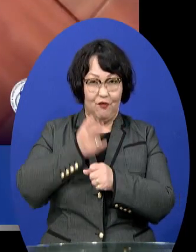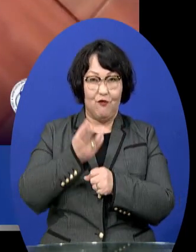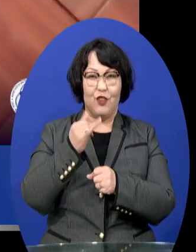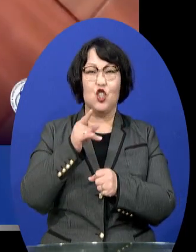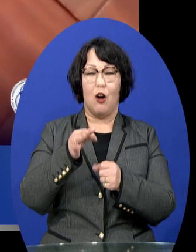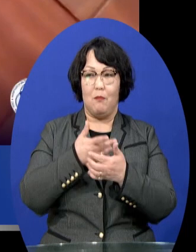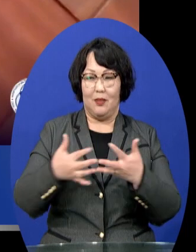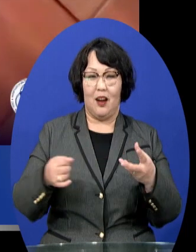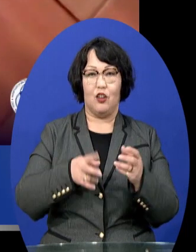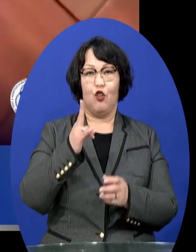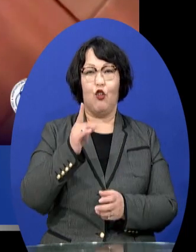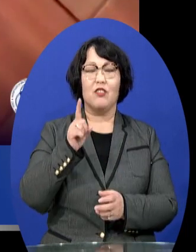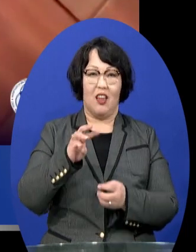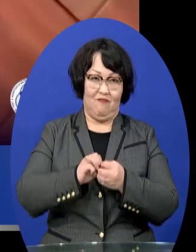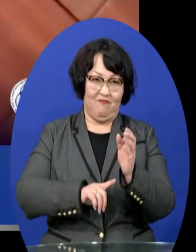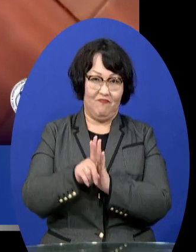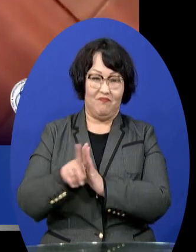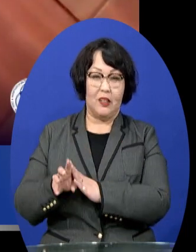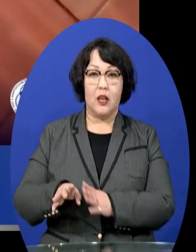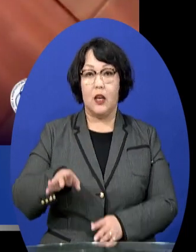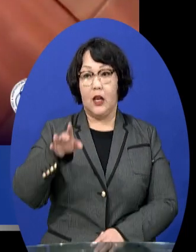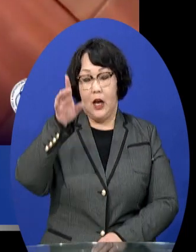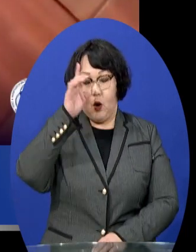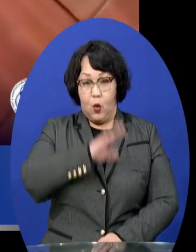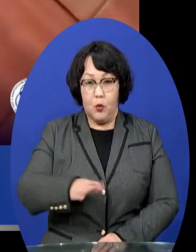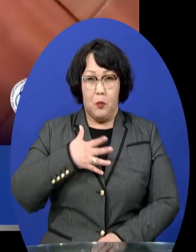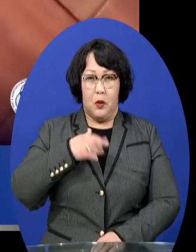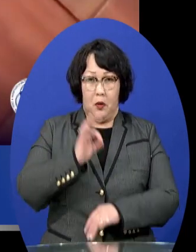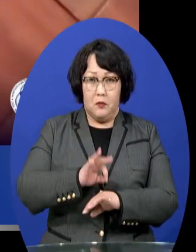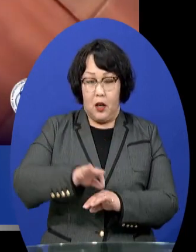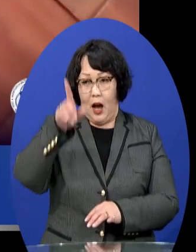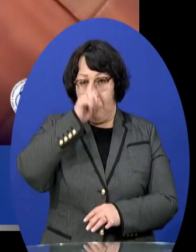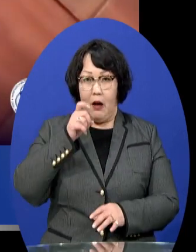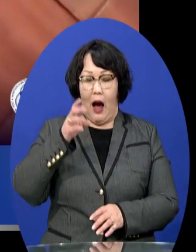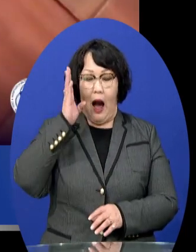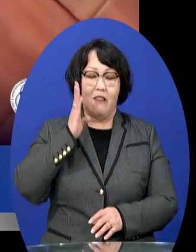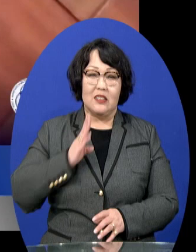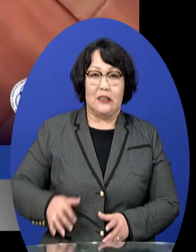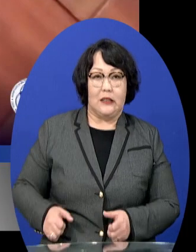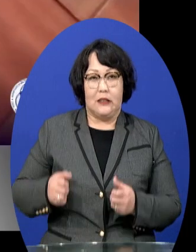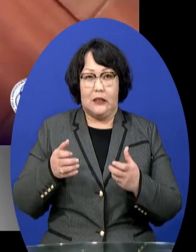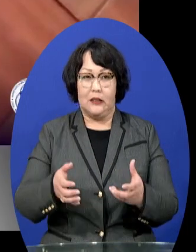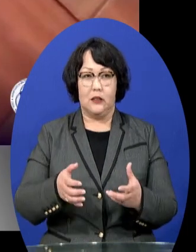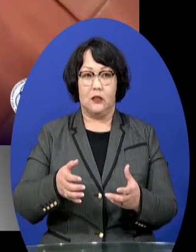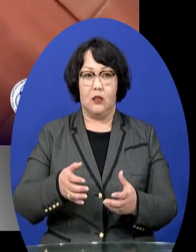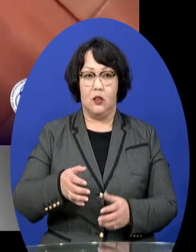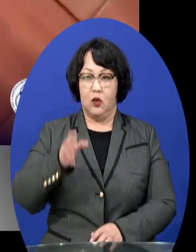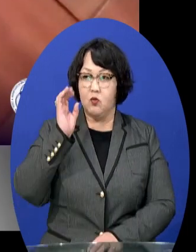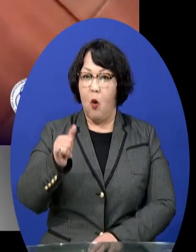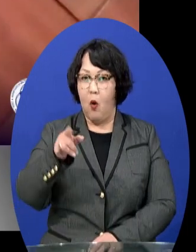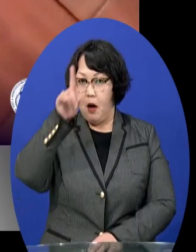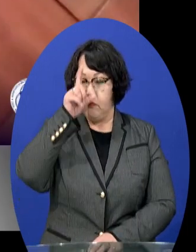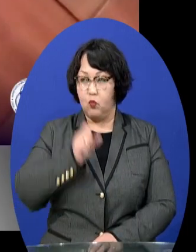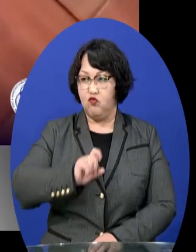бухимддаг. Тэгээд нэг эрүүл мэндийн салбарын тэр ажилтан одоо тэр хүүхдийг юм уу одоо тэр хүмүүсийг өвдүүлсэн мэтээр